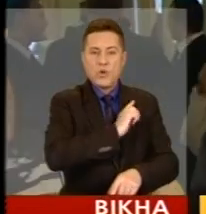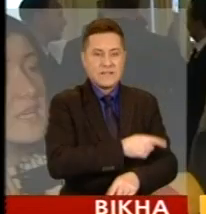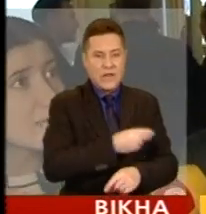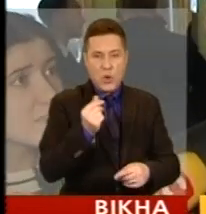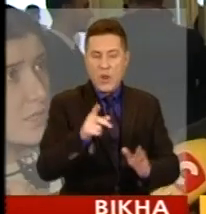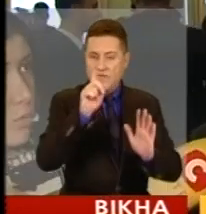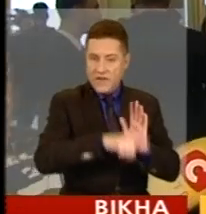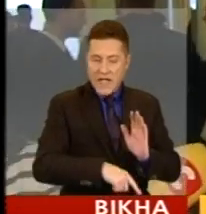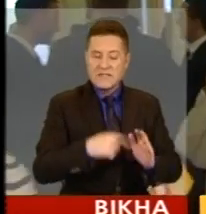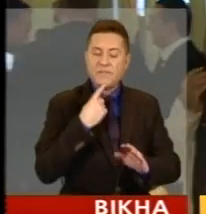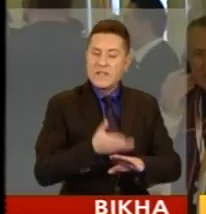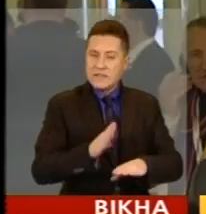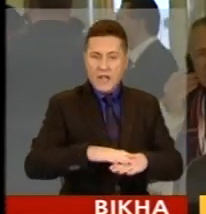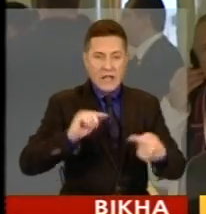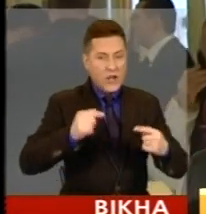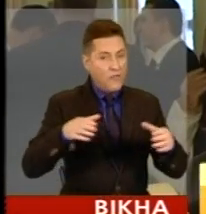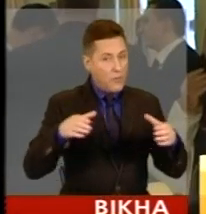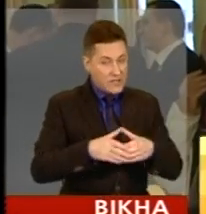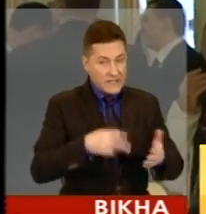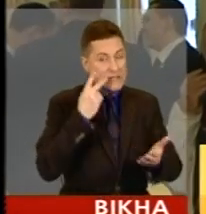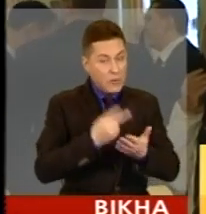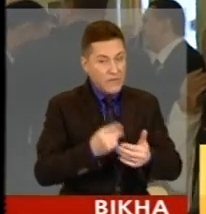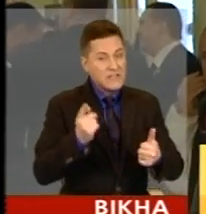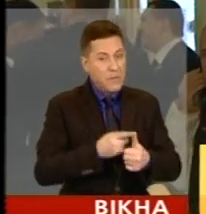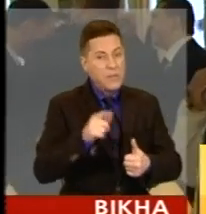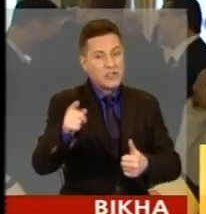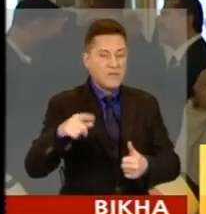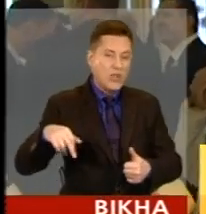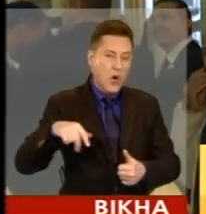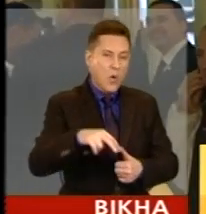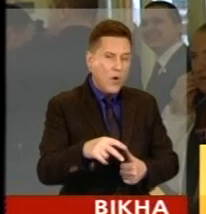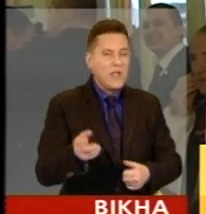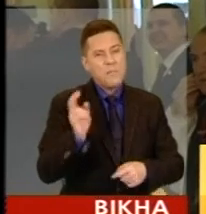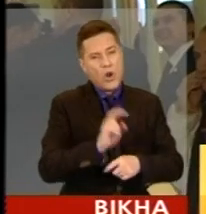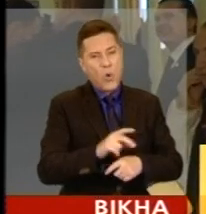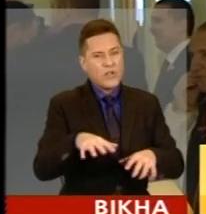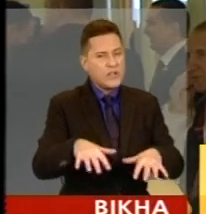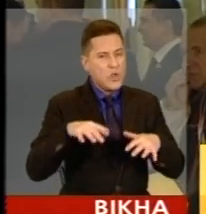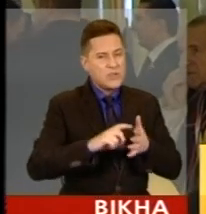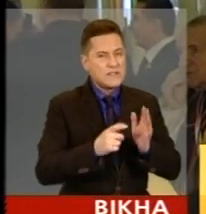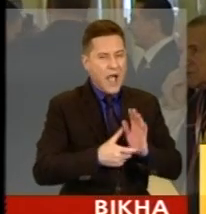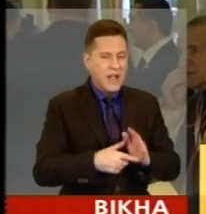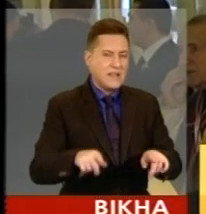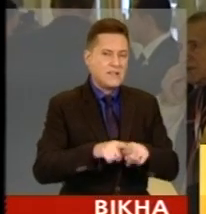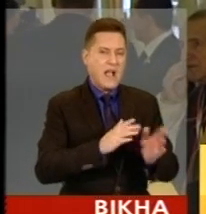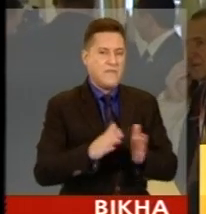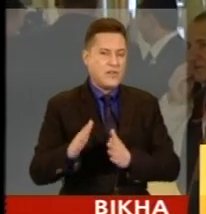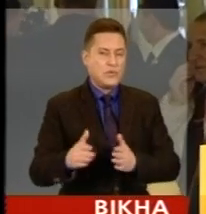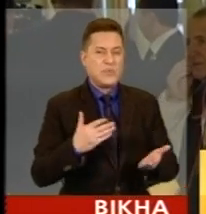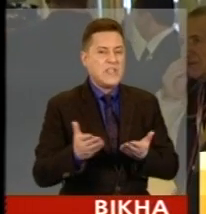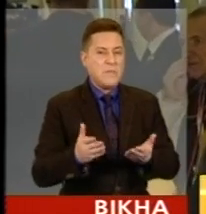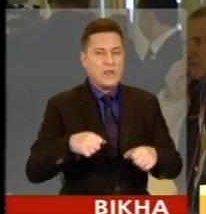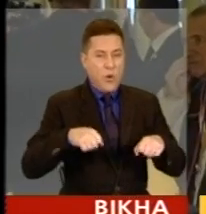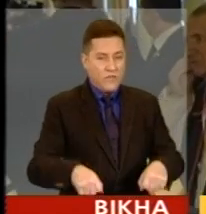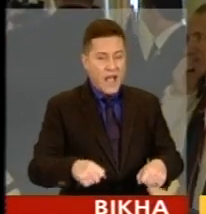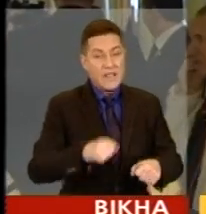Їм дуже складно в опозиції, тому що, подивіться, ну, по-перше, вони ще так ходять, приходять до зали, так себе ведуть, що нібито вони у владі, а часи